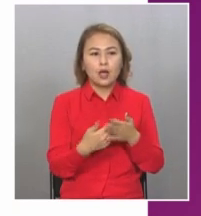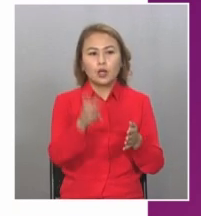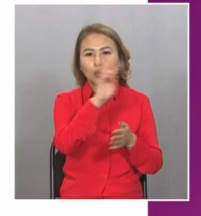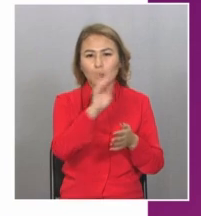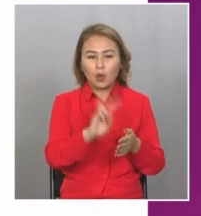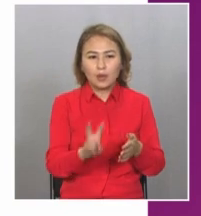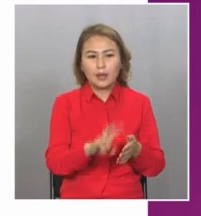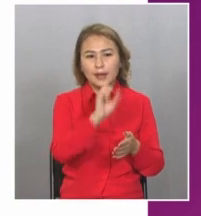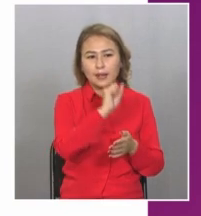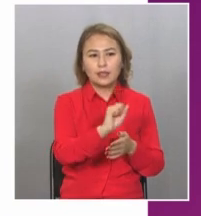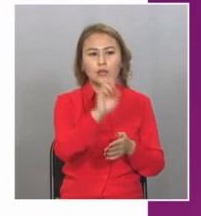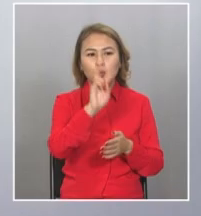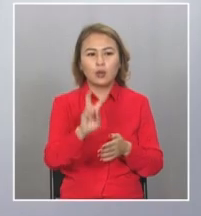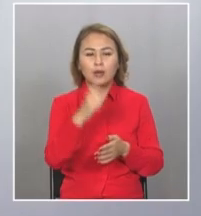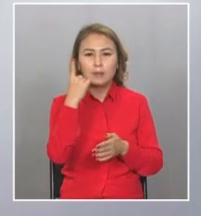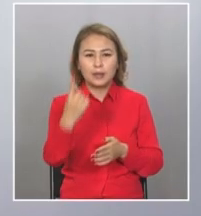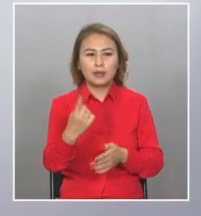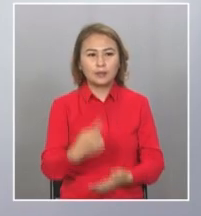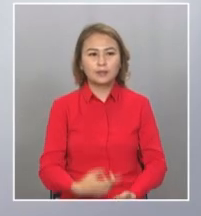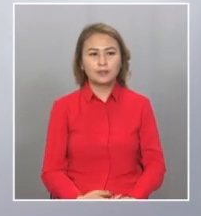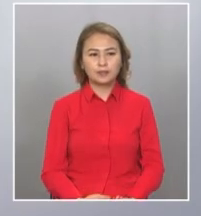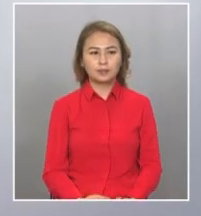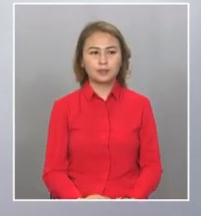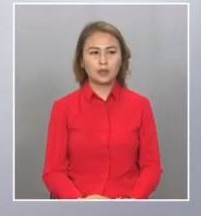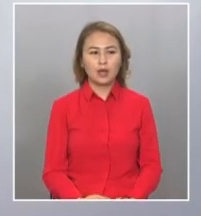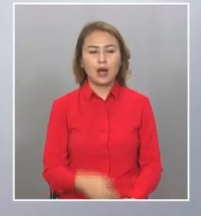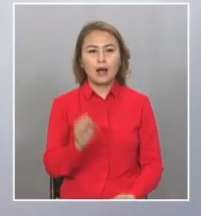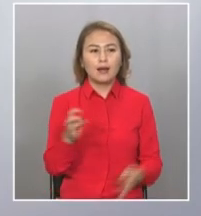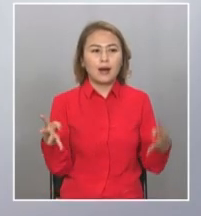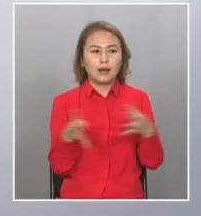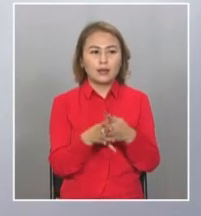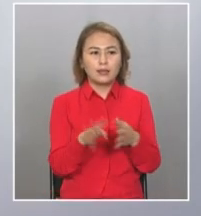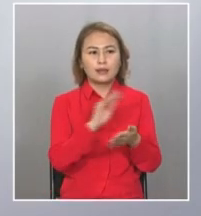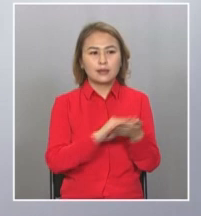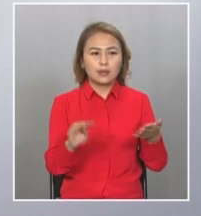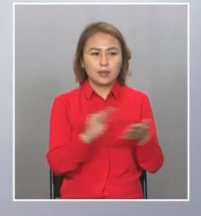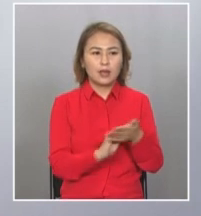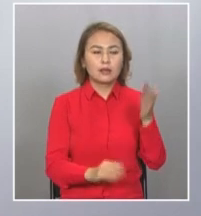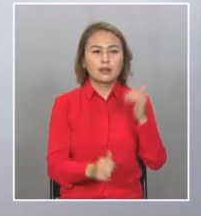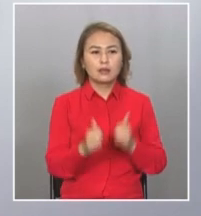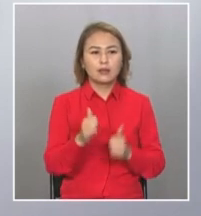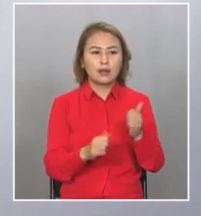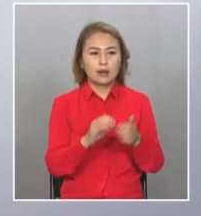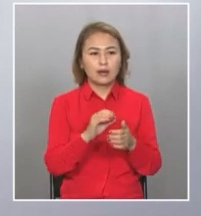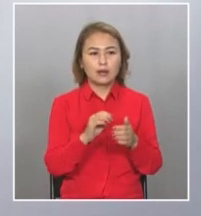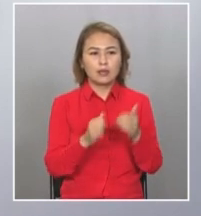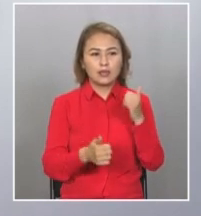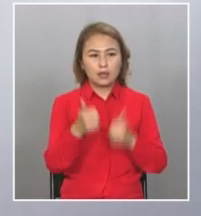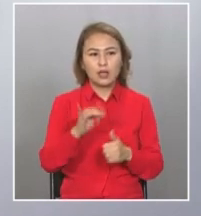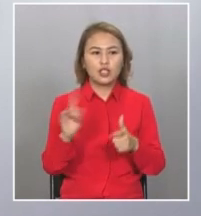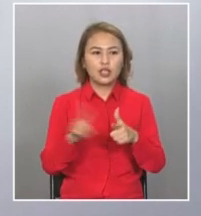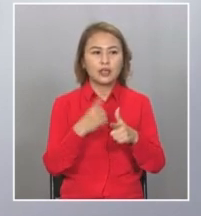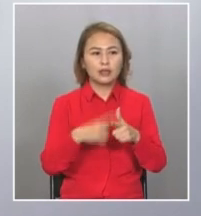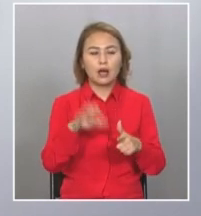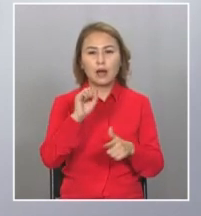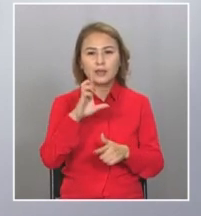доллар A, доллар 1. Ал аралас сілтеме дегеніміз, немесе адрес, ол